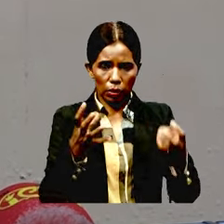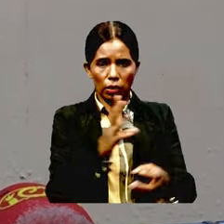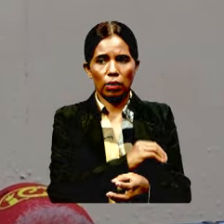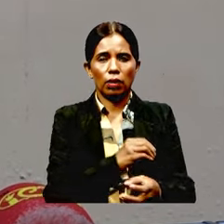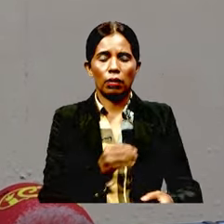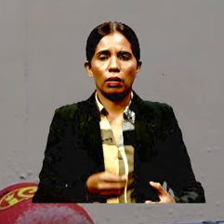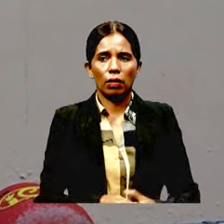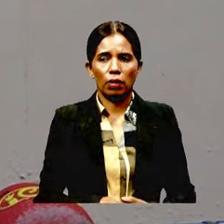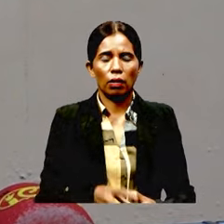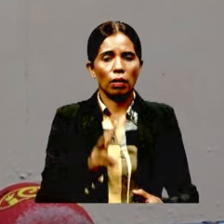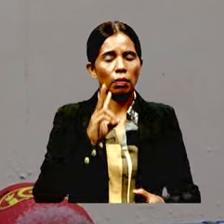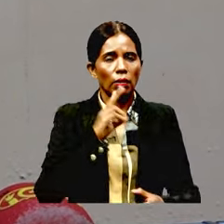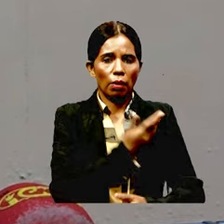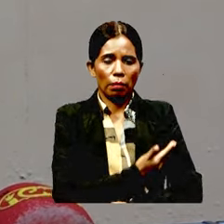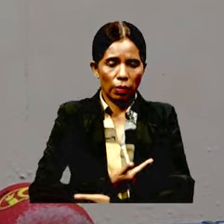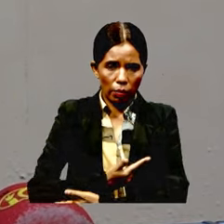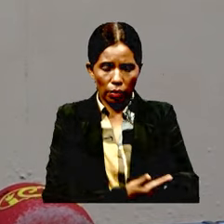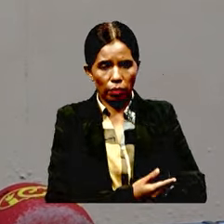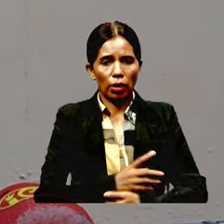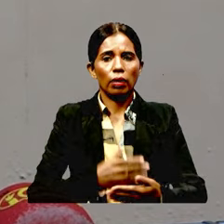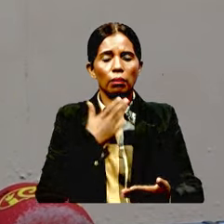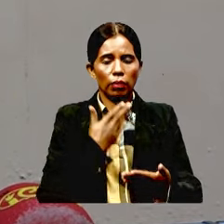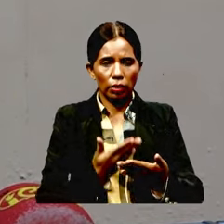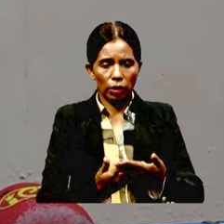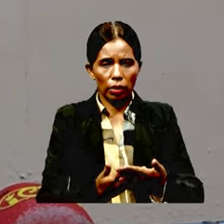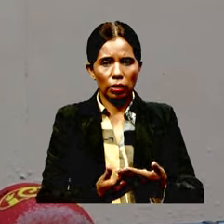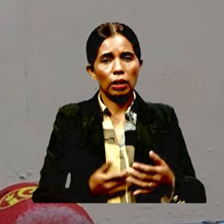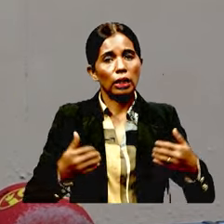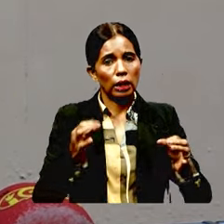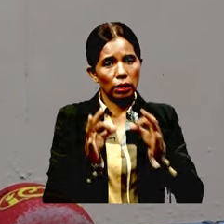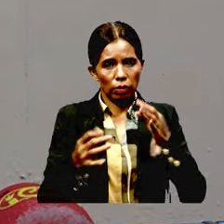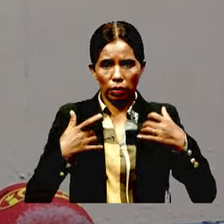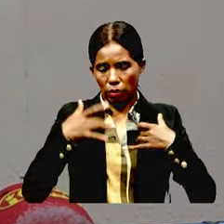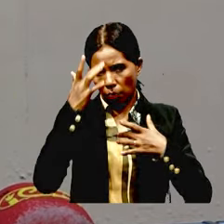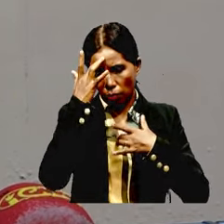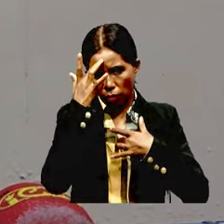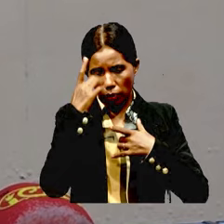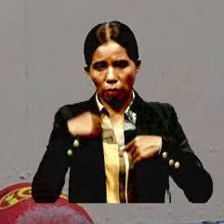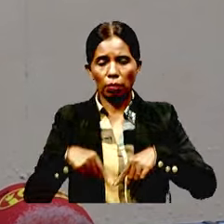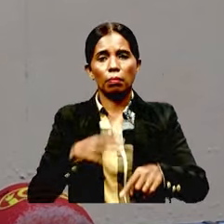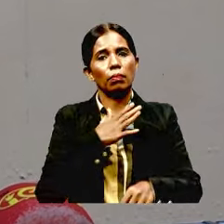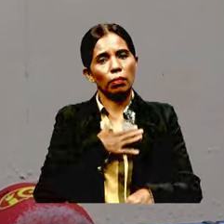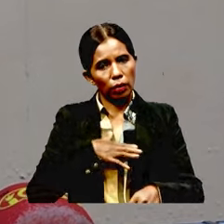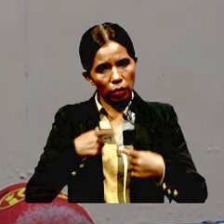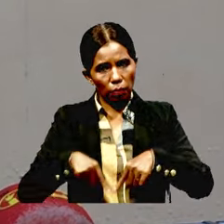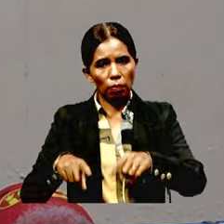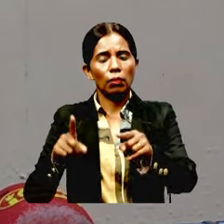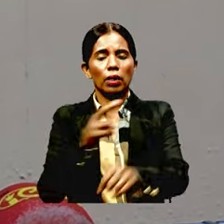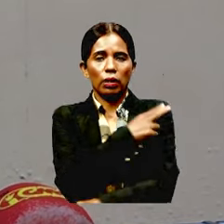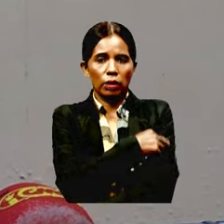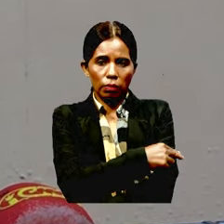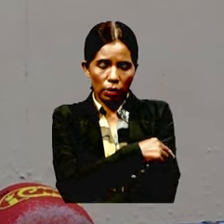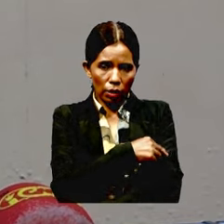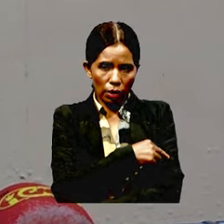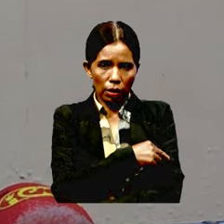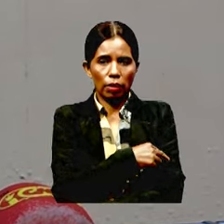diak be be be le dezembro be ho diak depois ih mora sina ai sintomas ruma moras por favor ida hak basic be sentro saúde ho